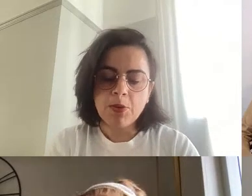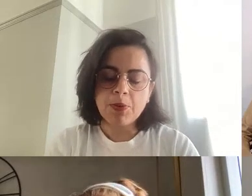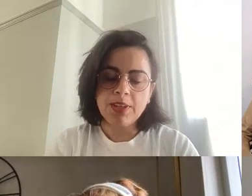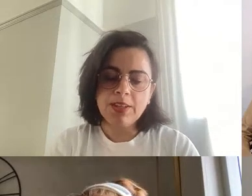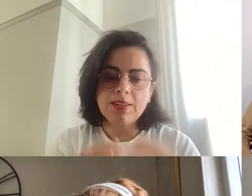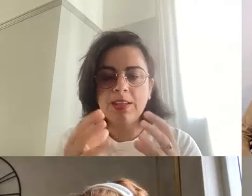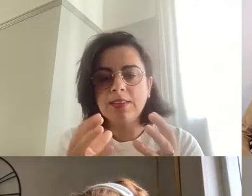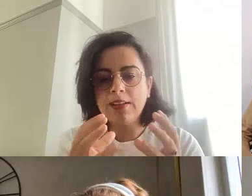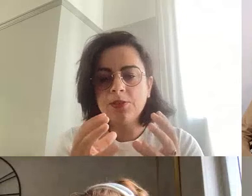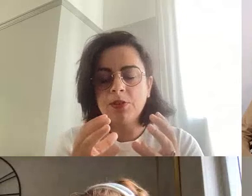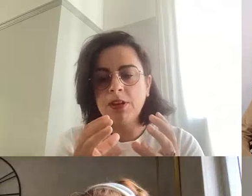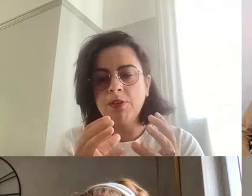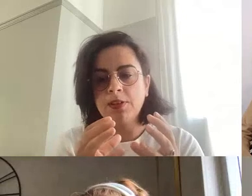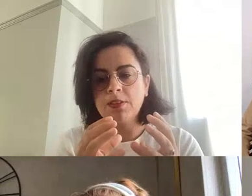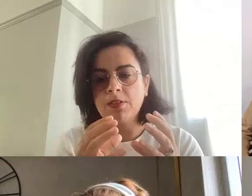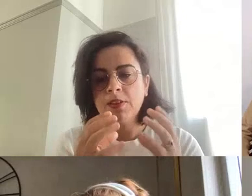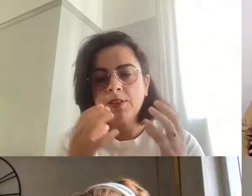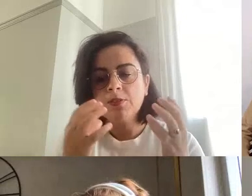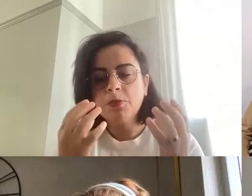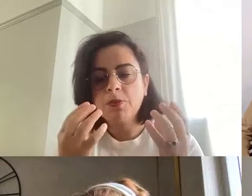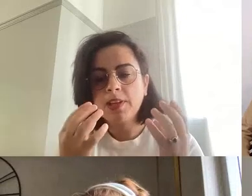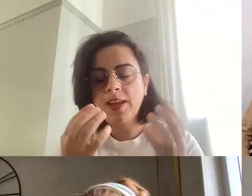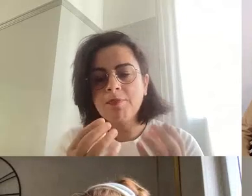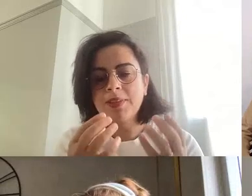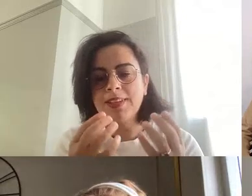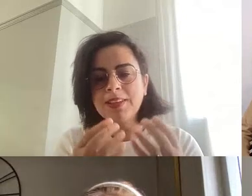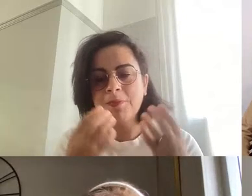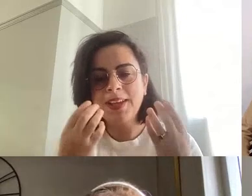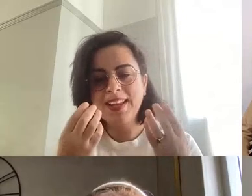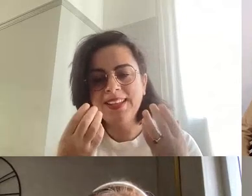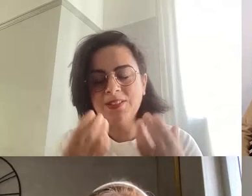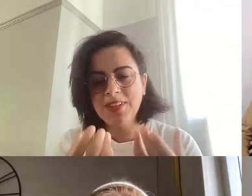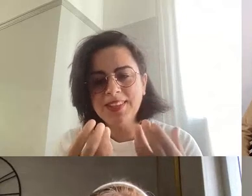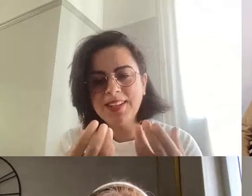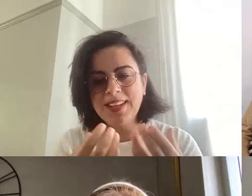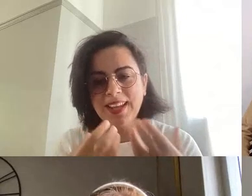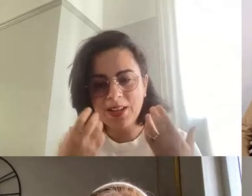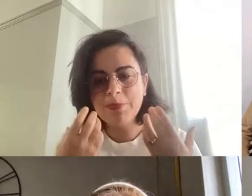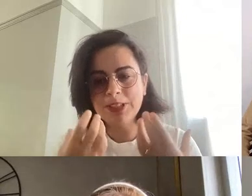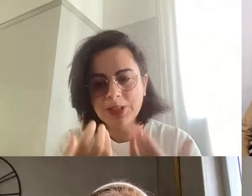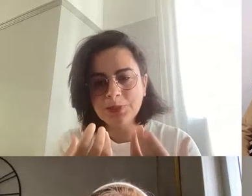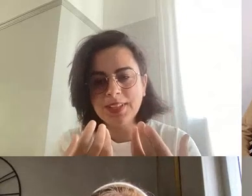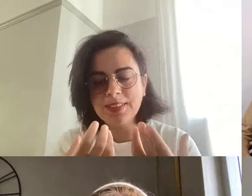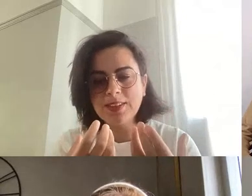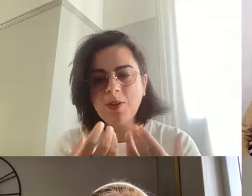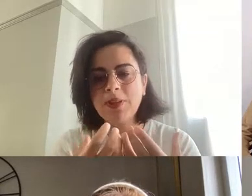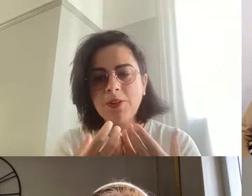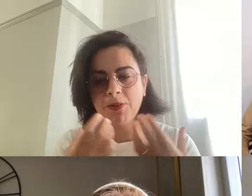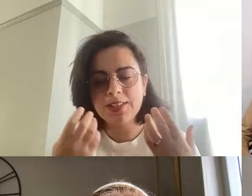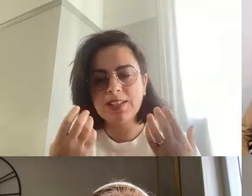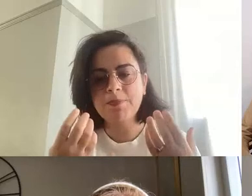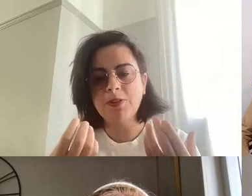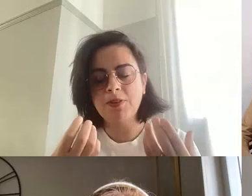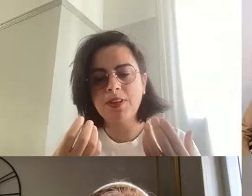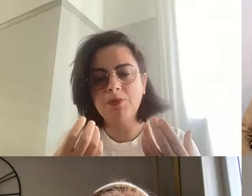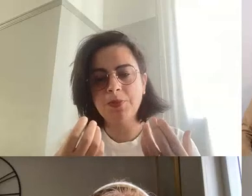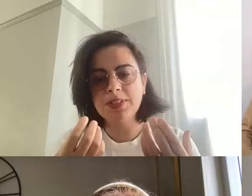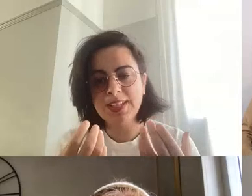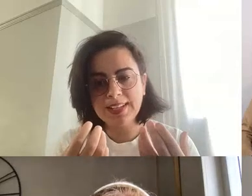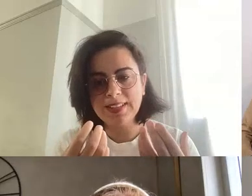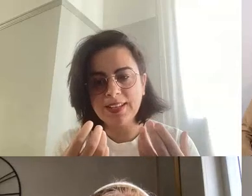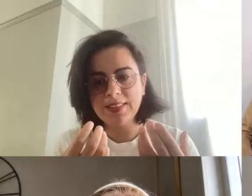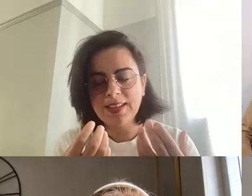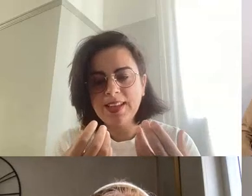samarbetet. Men och i detta så är det klart att då kan man titta på hela individen, hela personen, om man har den